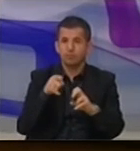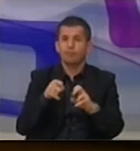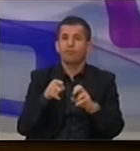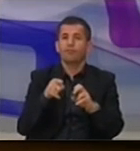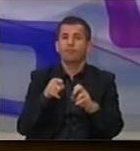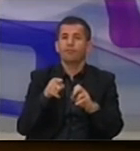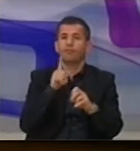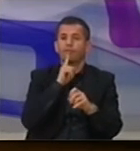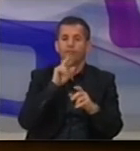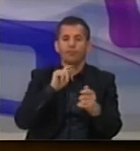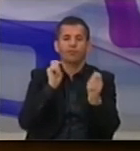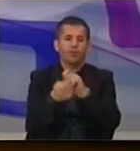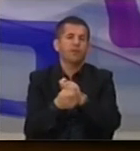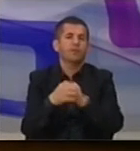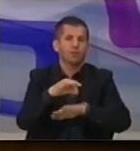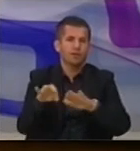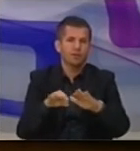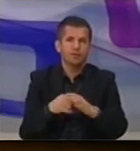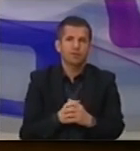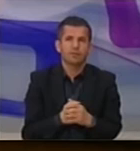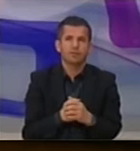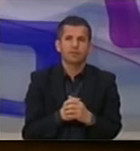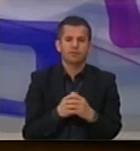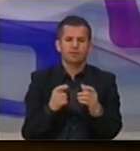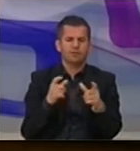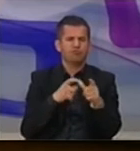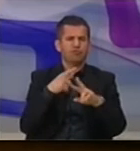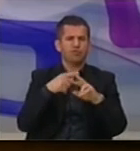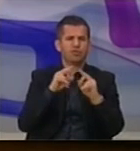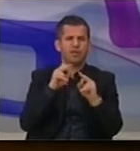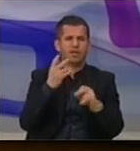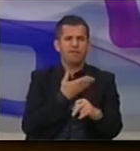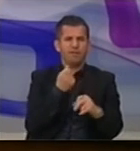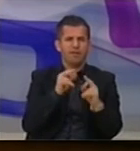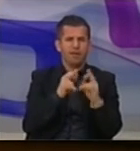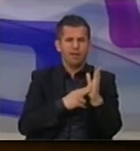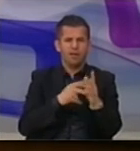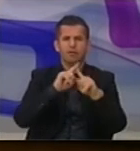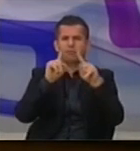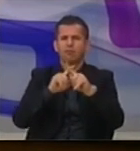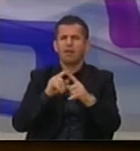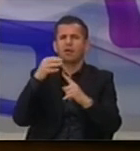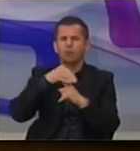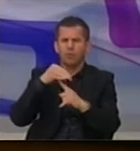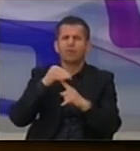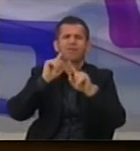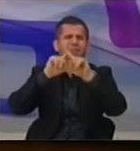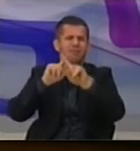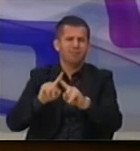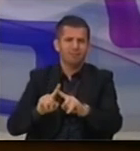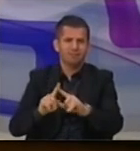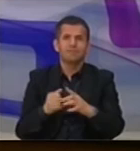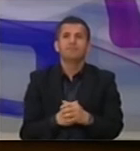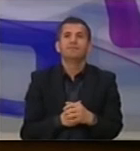më hënën, kanë dështu të gjitha këto projekte. Si me shafran, si me shpargull, si me kërme, si me këpurda, e tjera. Prandaj, nuk ka